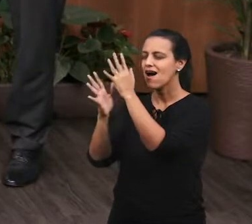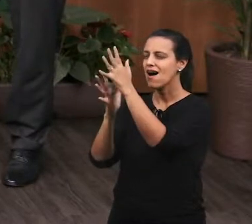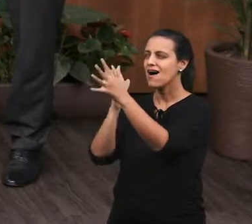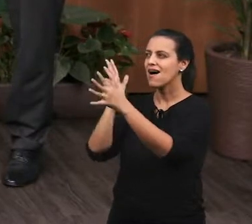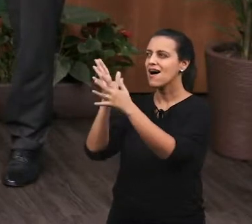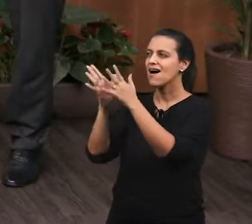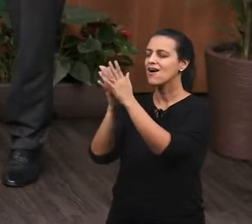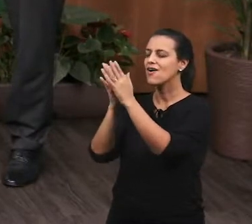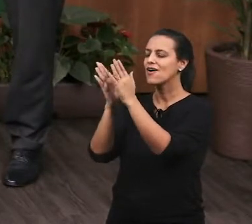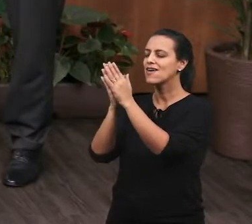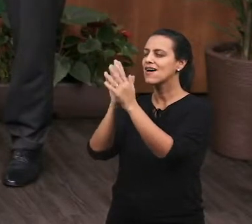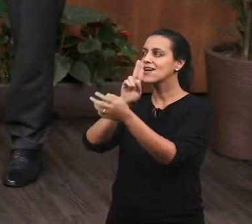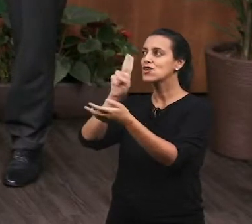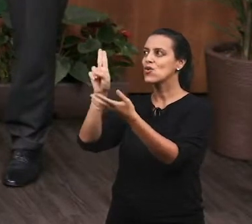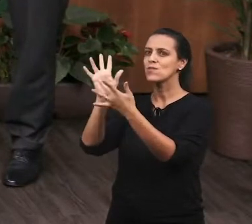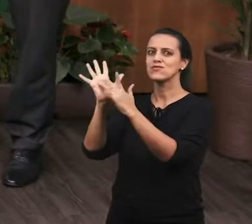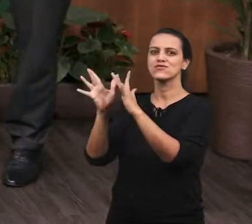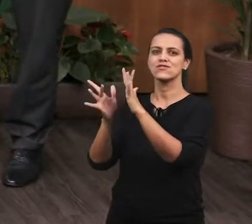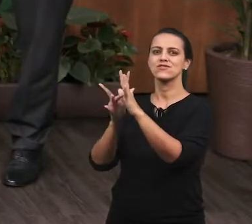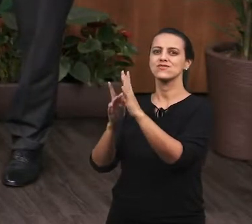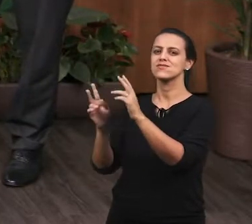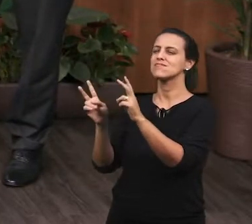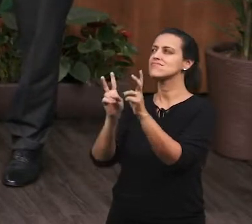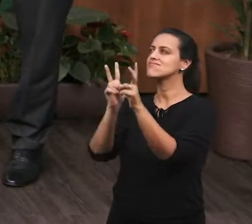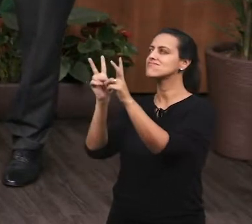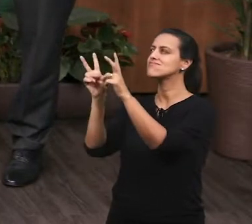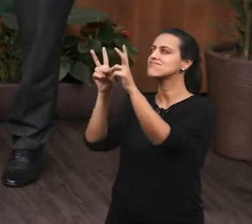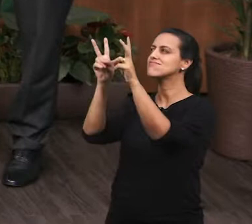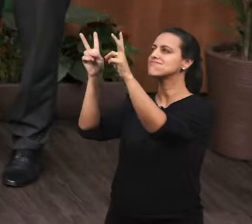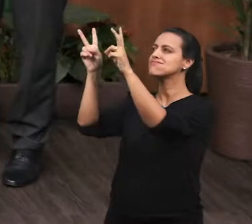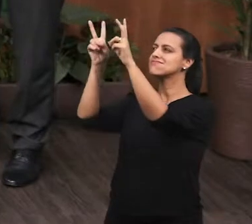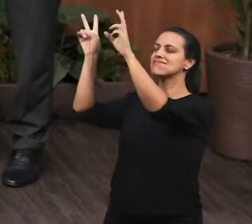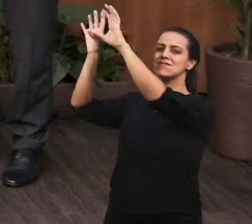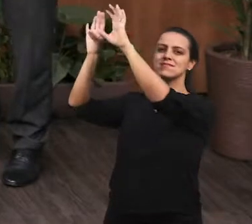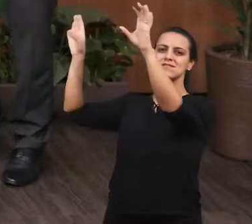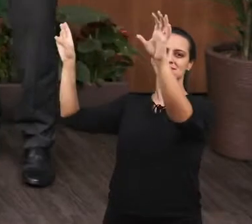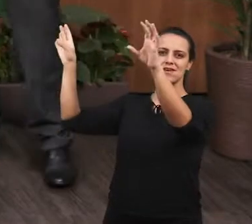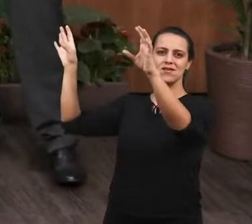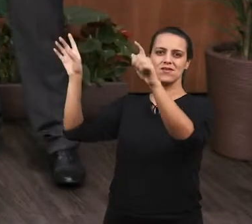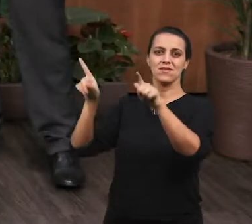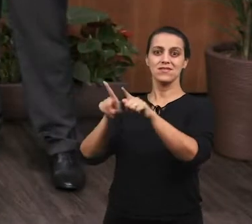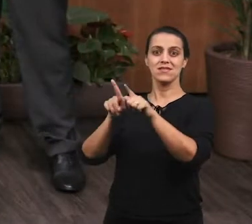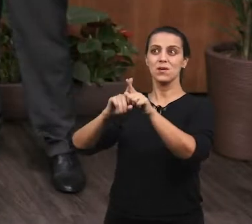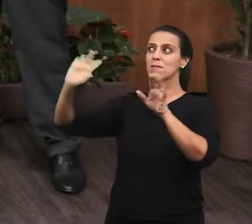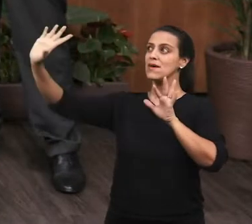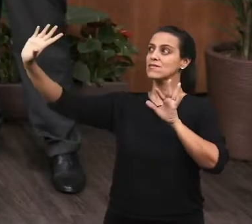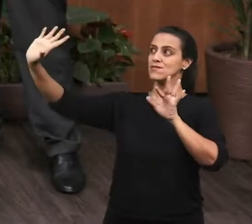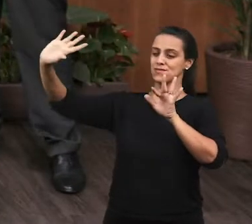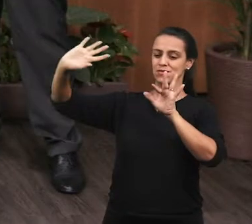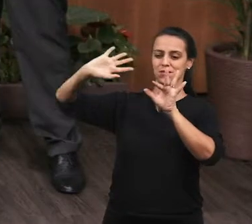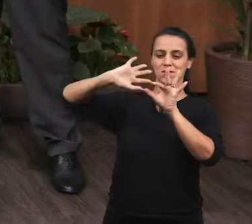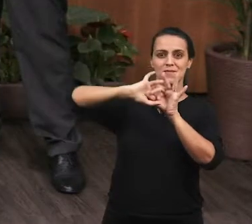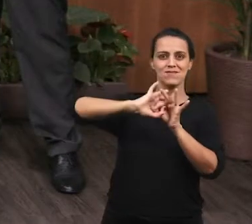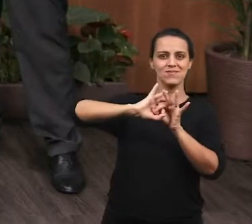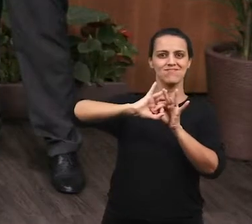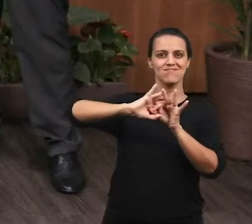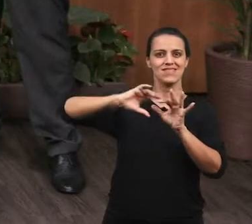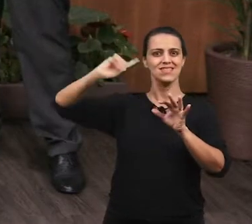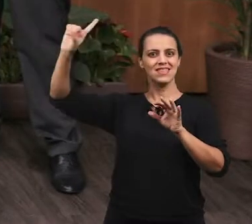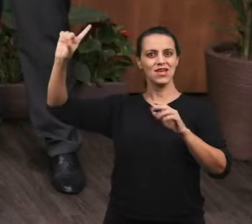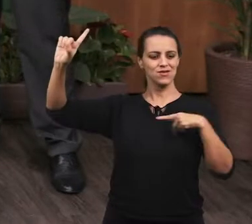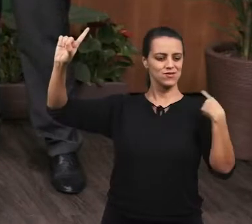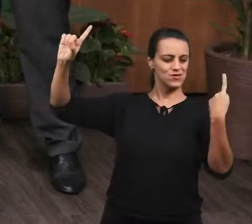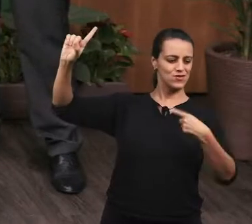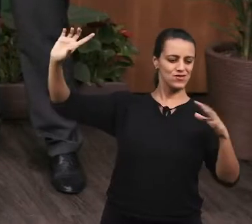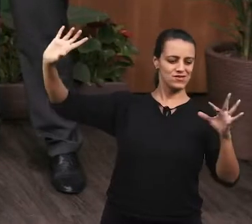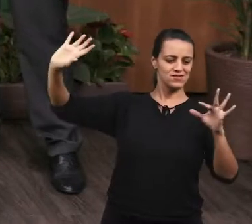нам об молитвах народа Божия, который обращены к Богу во имя Господа Иисуса, и